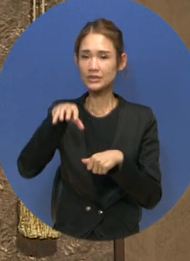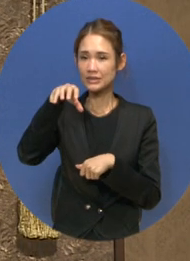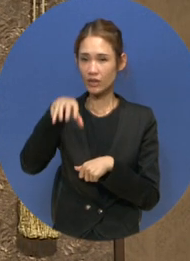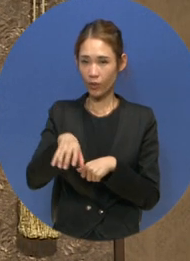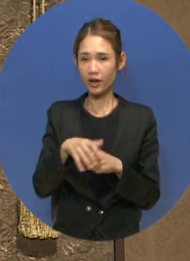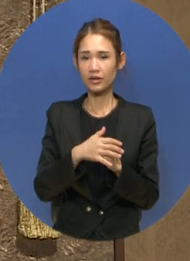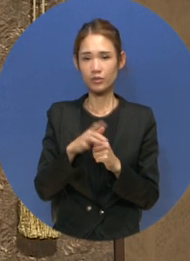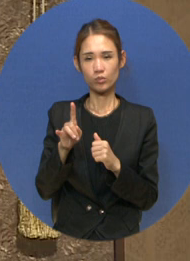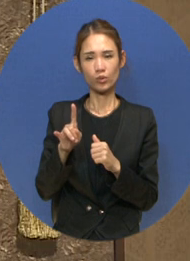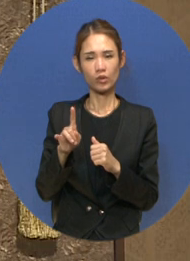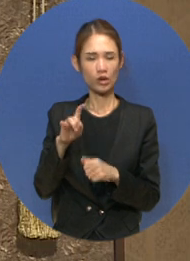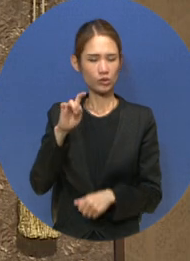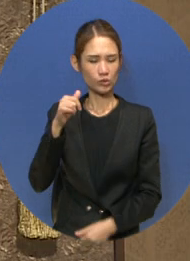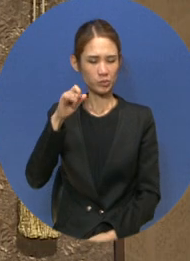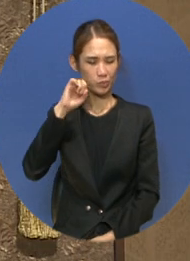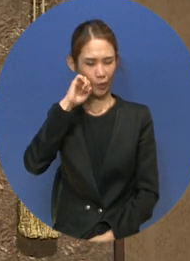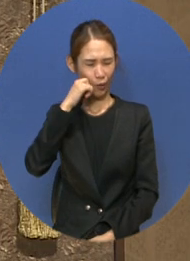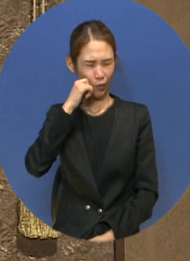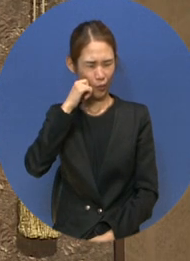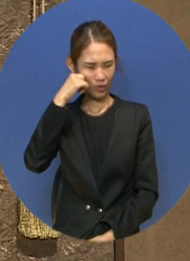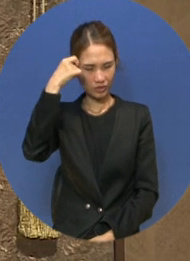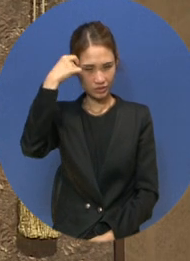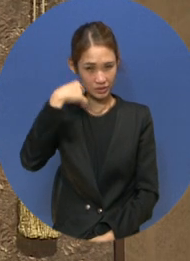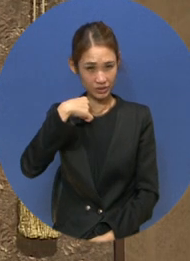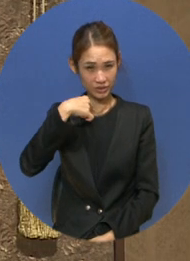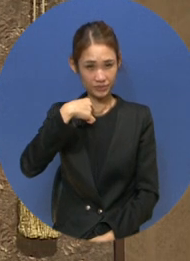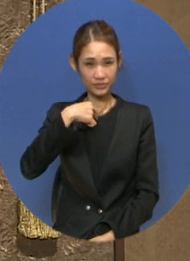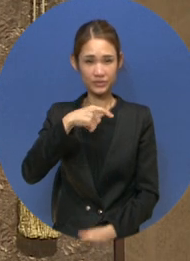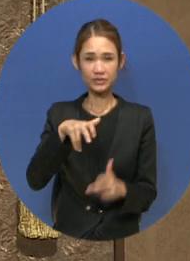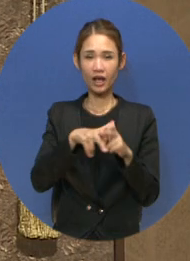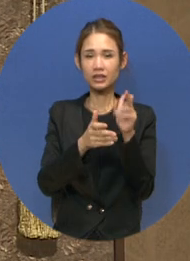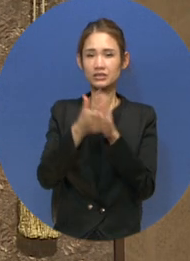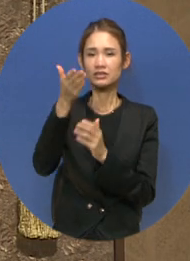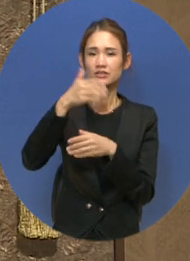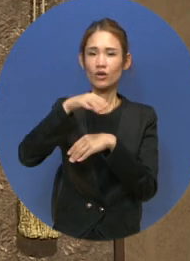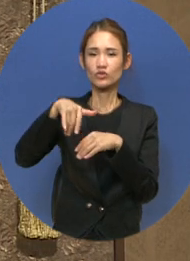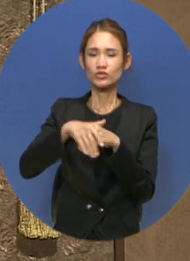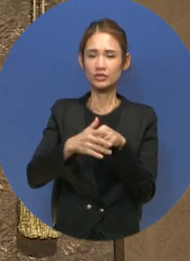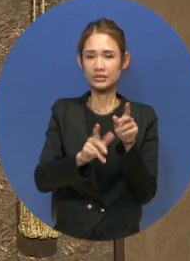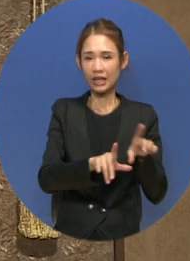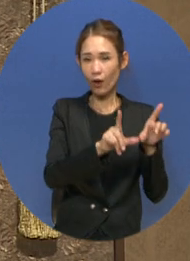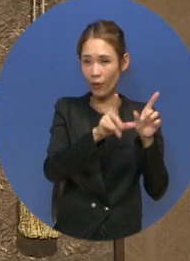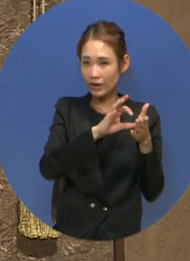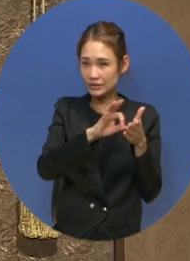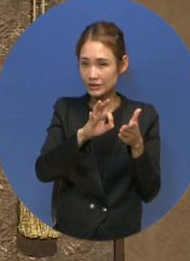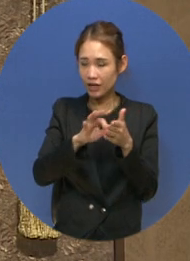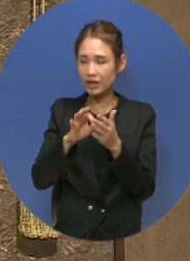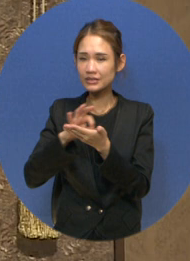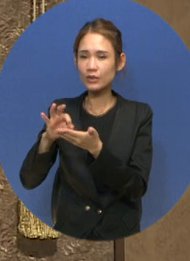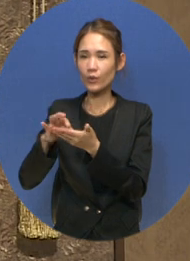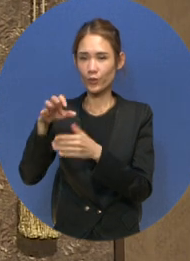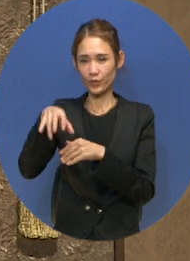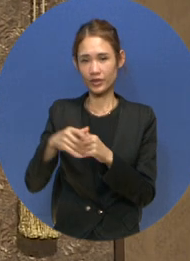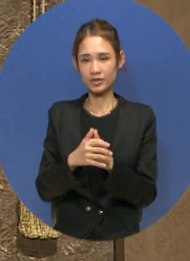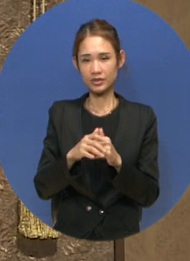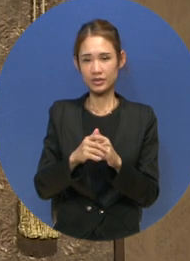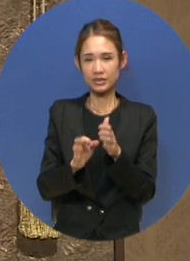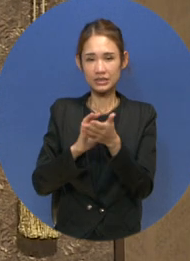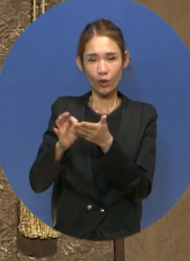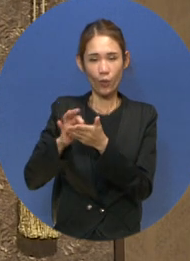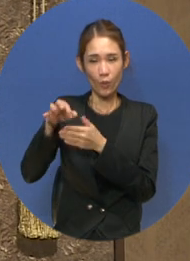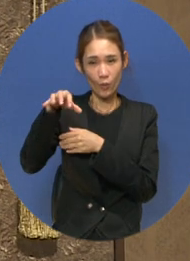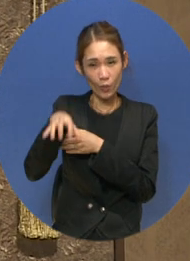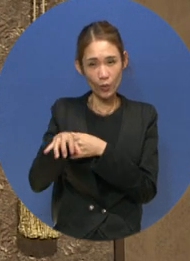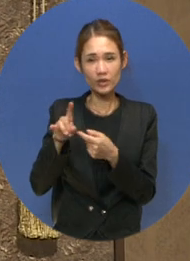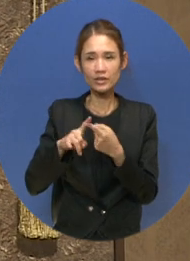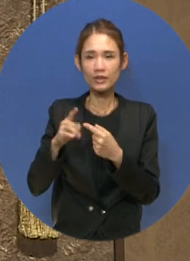하면 굉장히 어렵게 생각하는데요. 장애인시설 중에는 생활시설과 이용시설이 있습니다. 네. 이용시설은 본인이 필요할